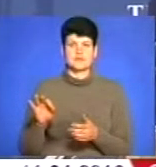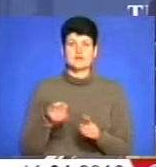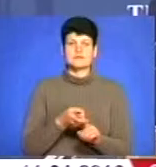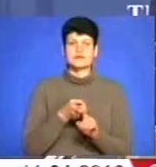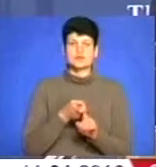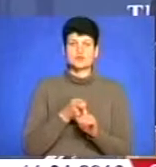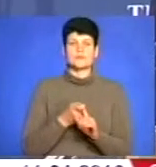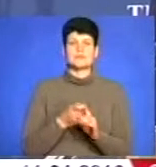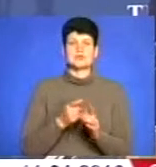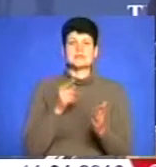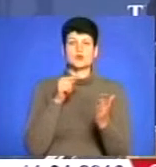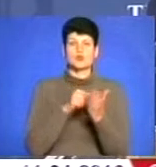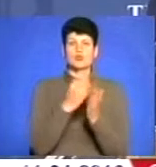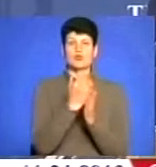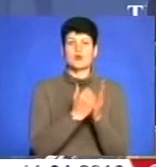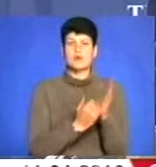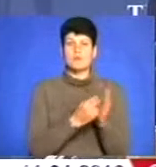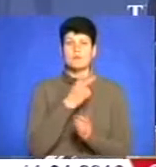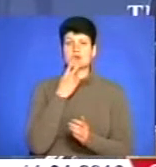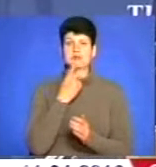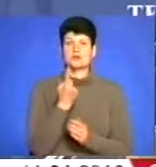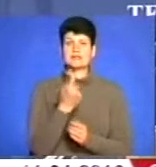обласної цільової програми передбачили